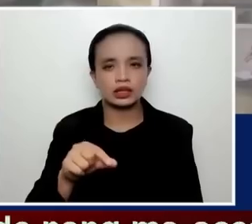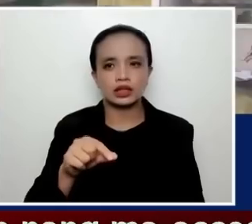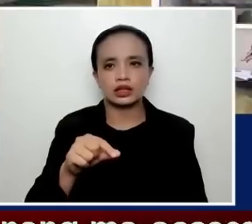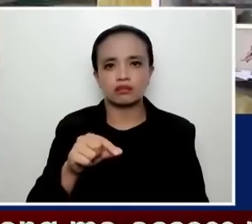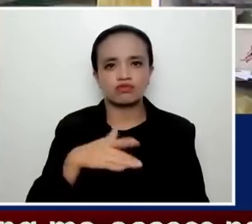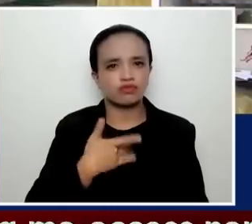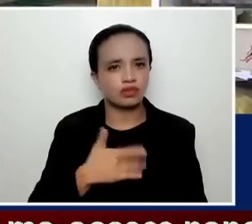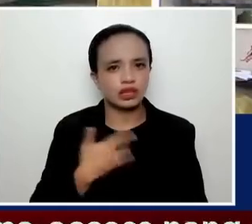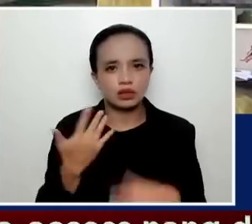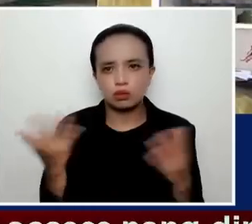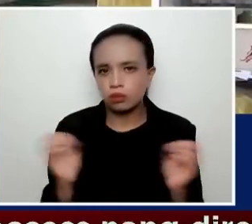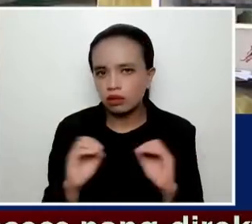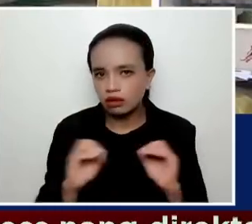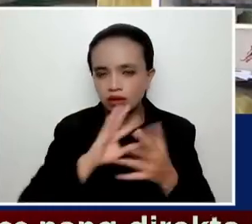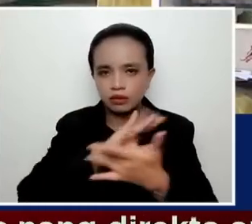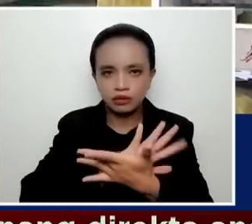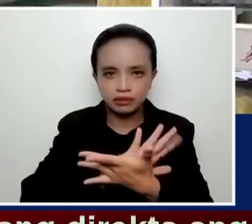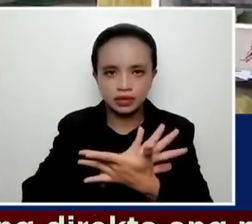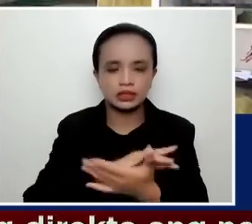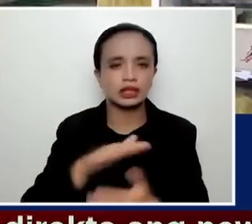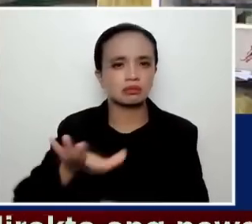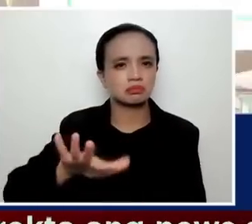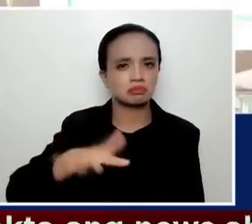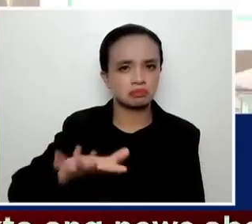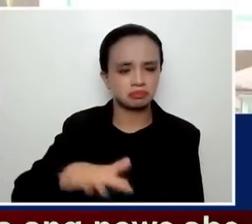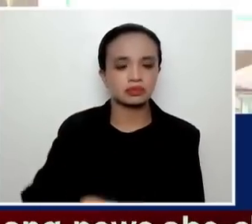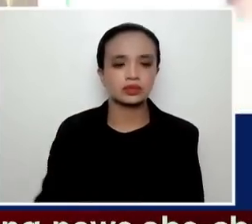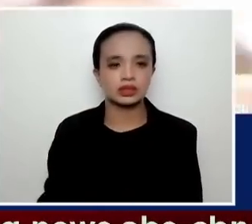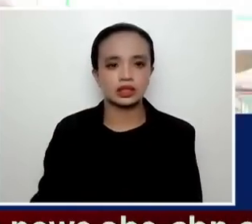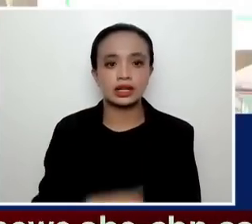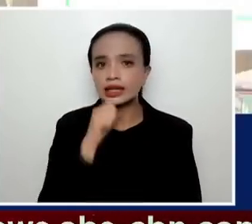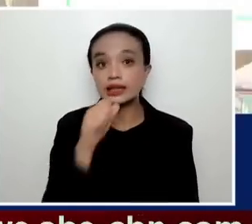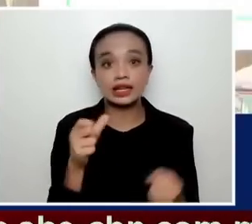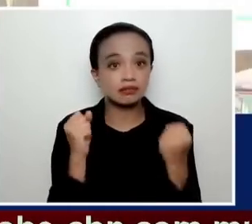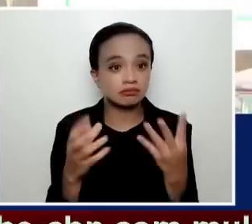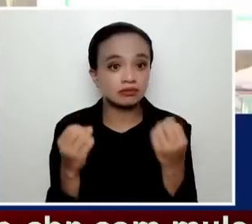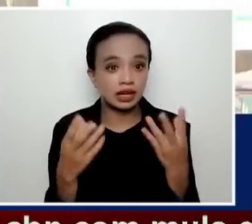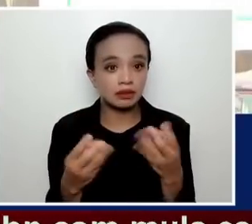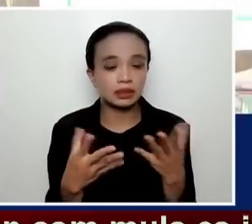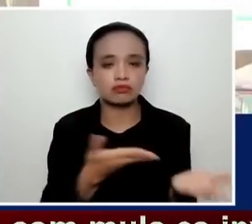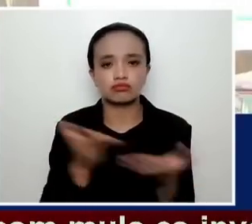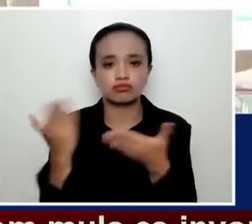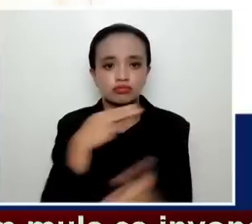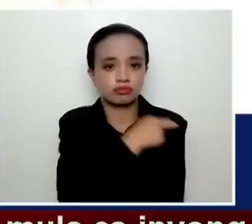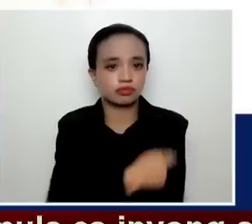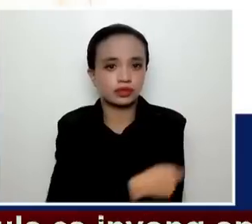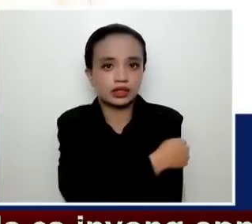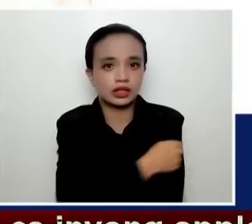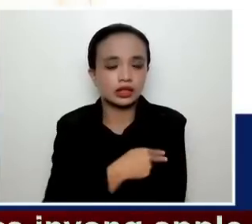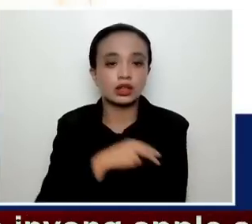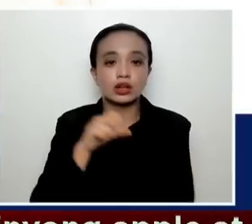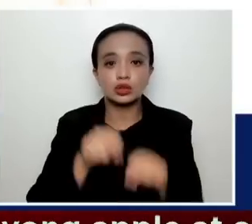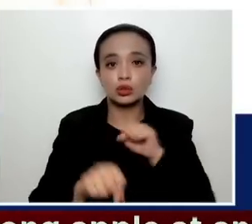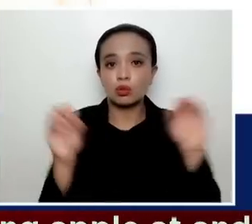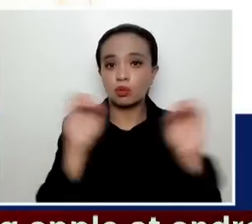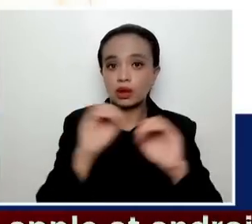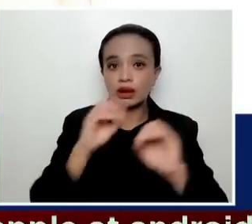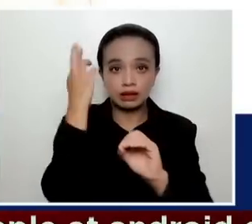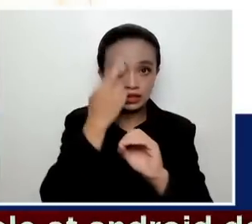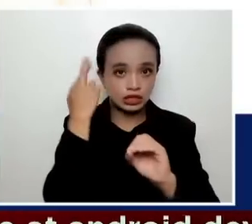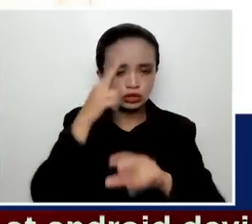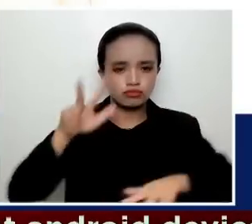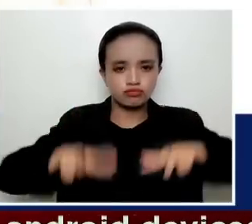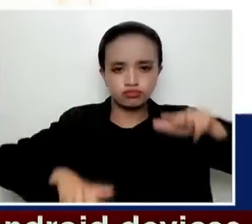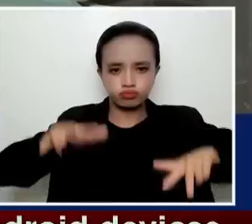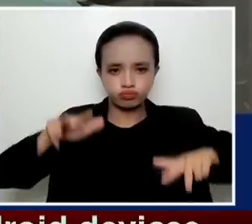cases. Hindi rin anila dumarami ang na-admit sa ospital, kaya walang dahilan para magpanik at muling obligahin ang